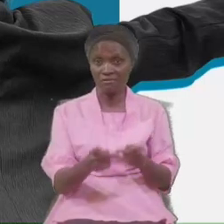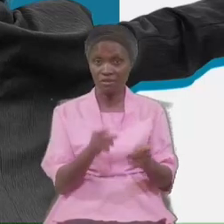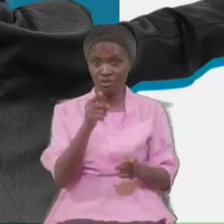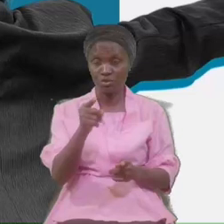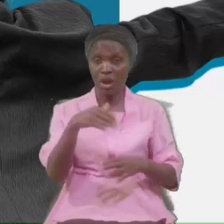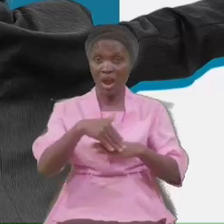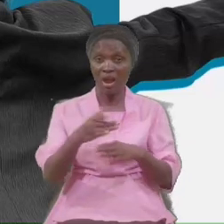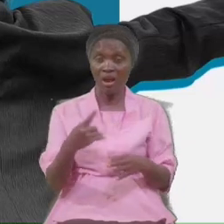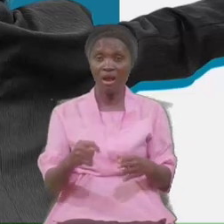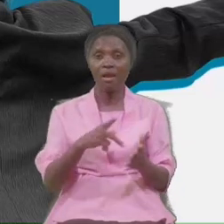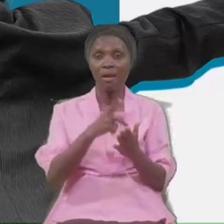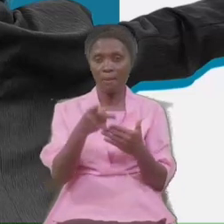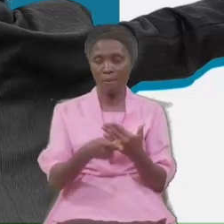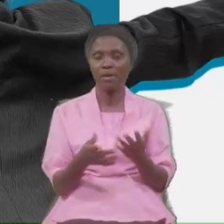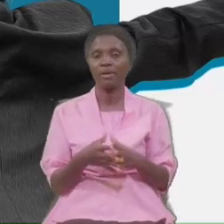remplie.